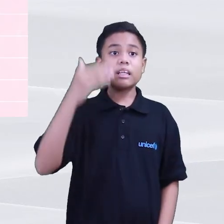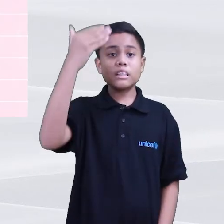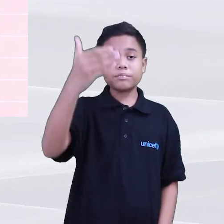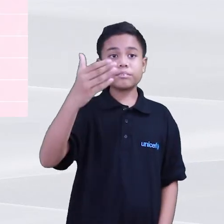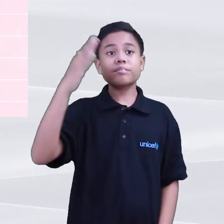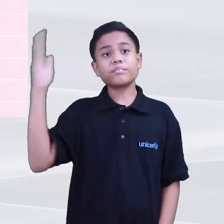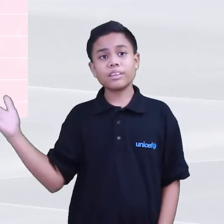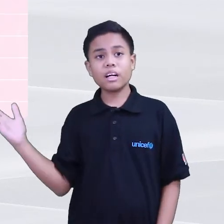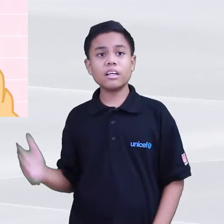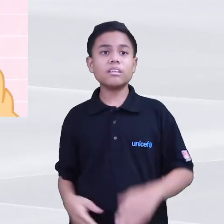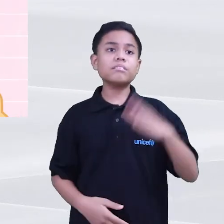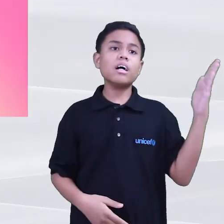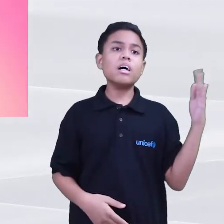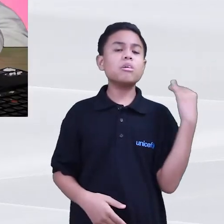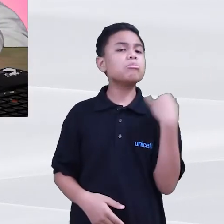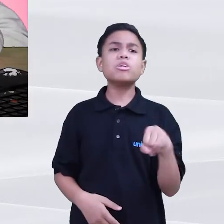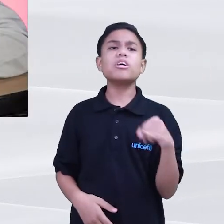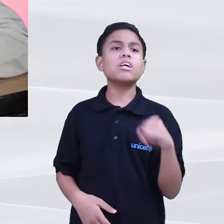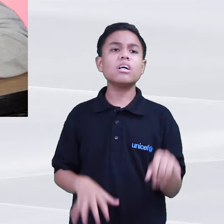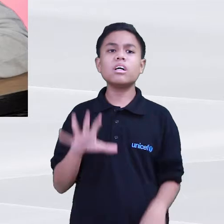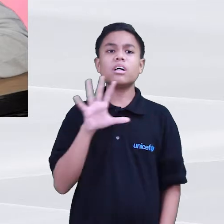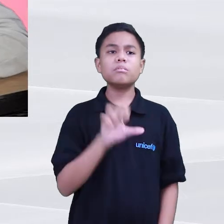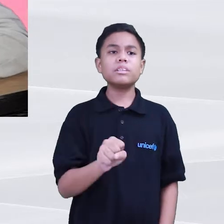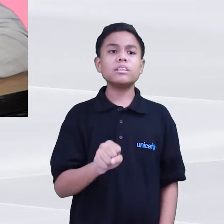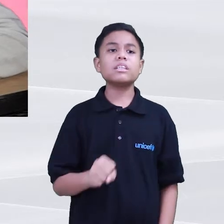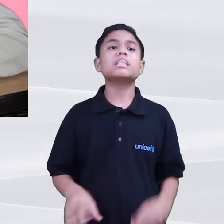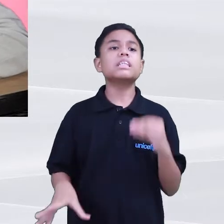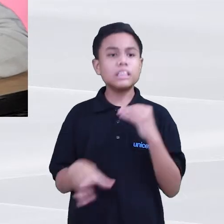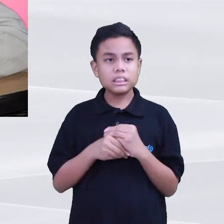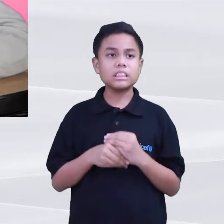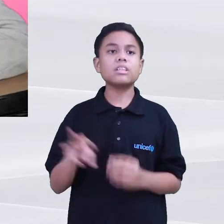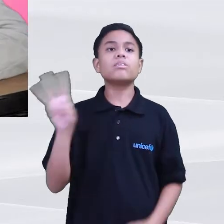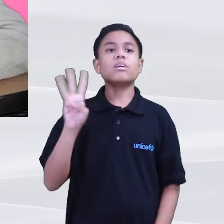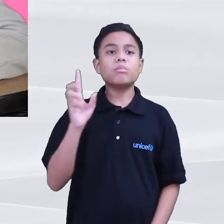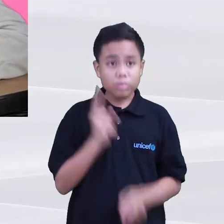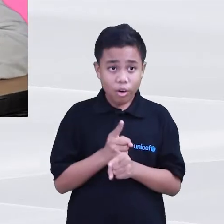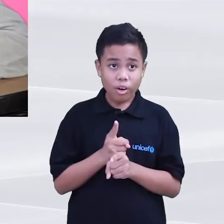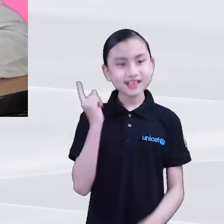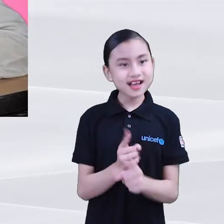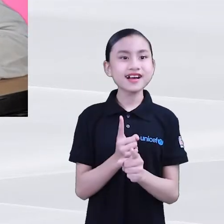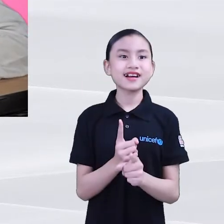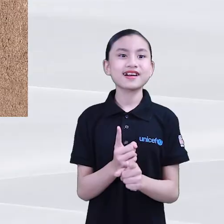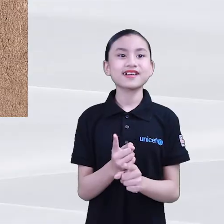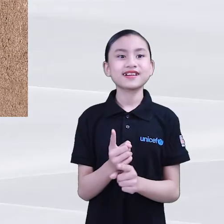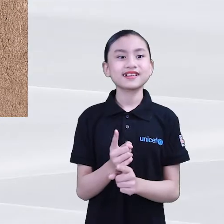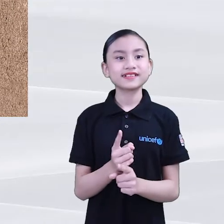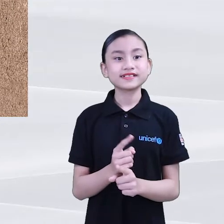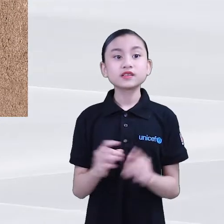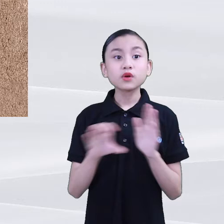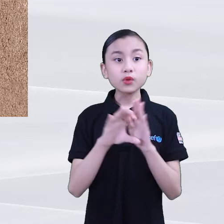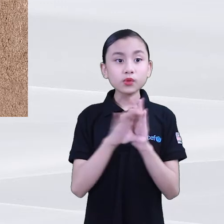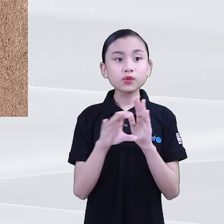tetapi penderia kanan tidak mengesan objek, kita perlu tambahkan lebih banyak gelung while. Betul tak? Betul?